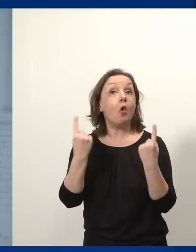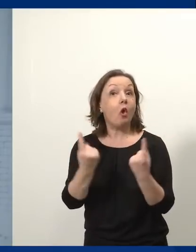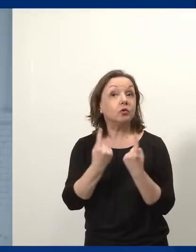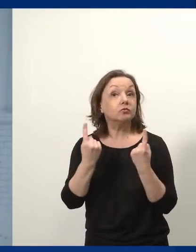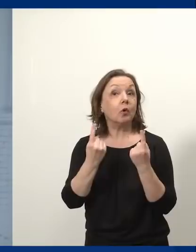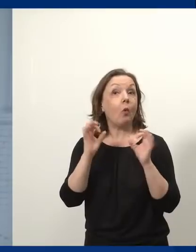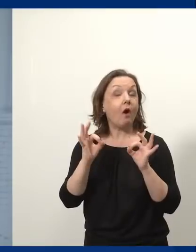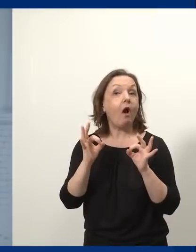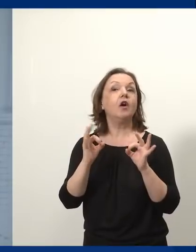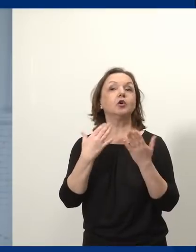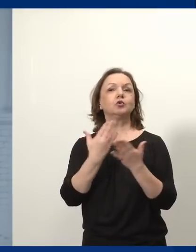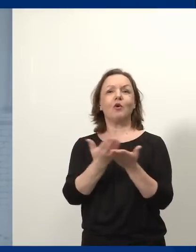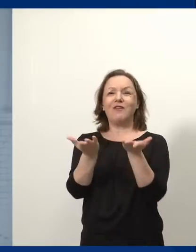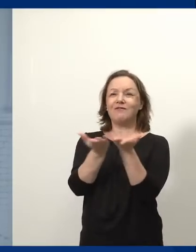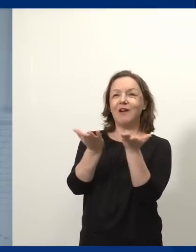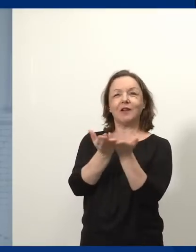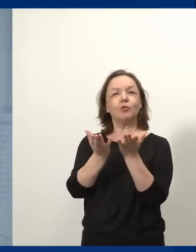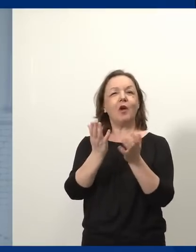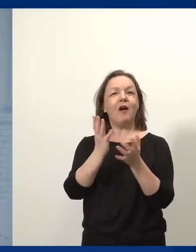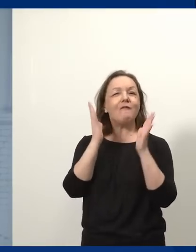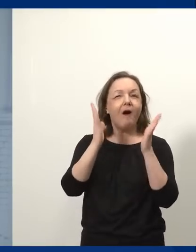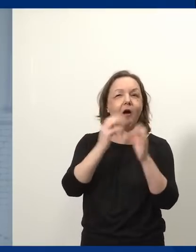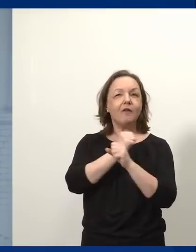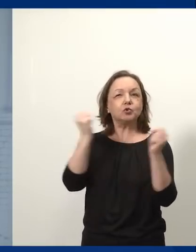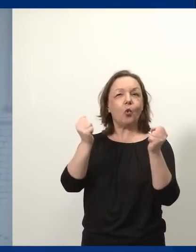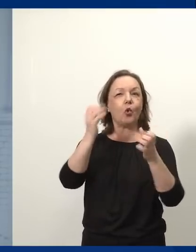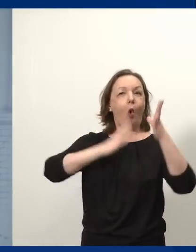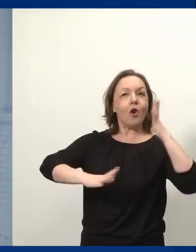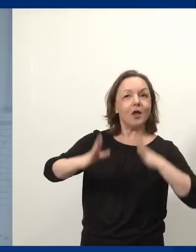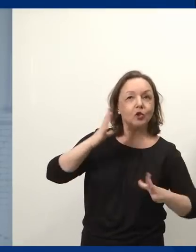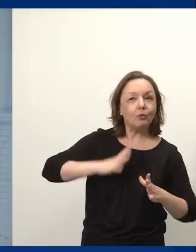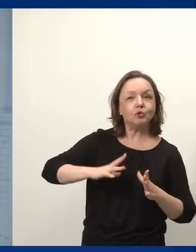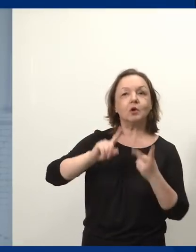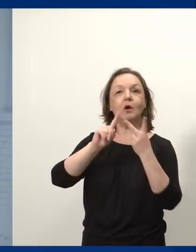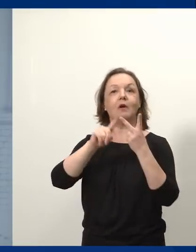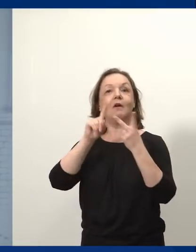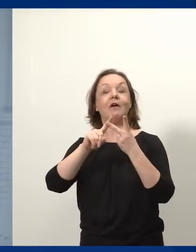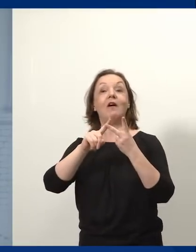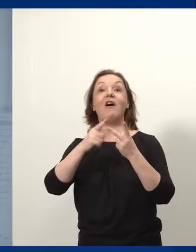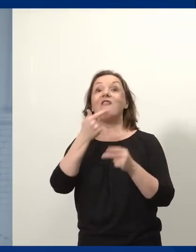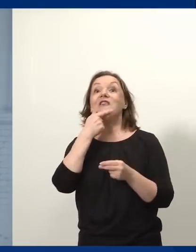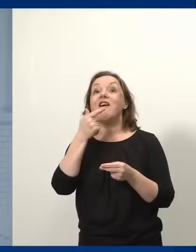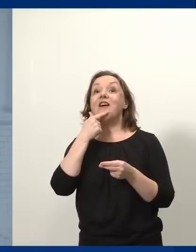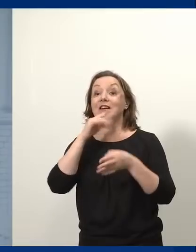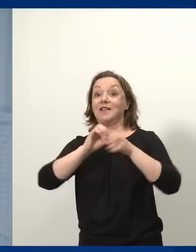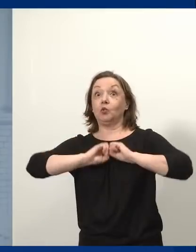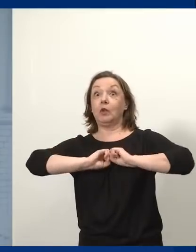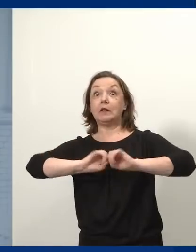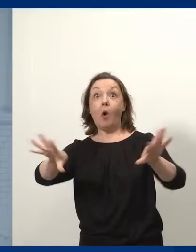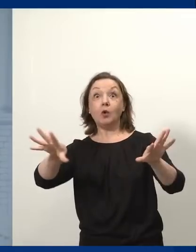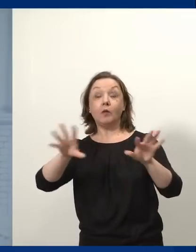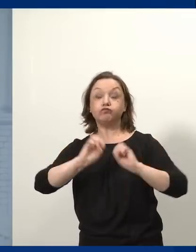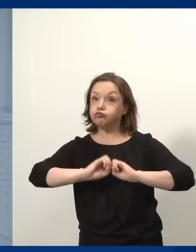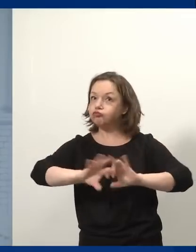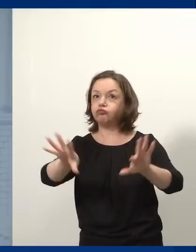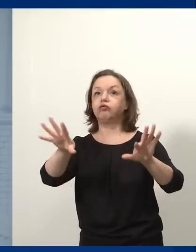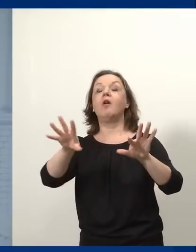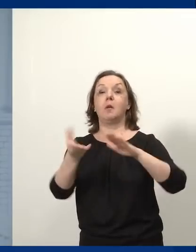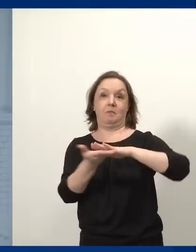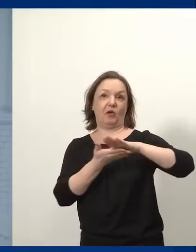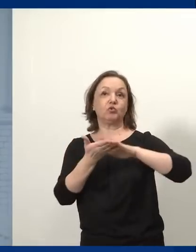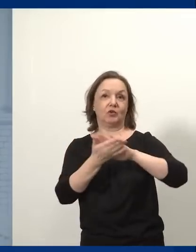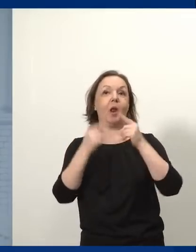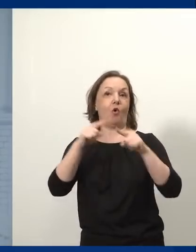vaikutuksiltaan erityisen vakavaa suuronnettomuutta vastaavan hyvin laajalle levinneen vaarallisen tartuntataudin perusteella.